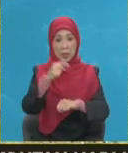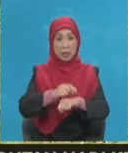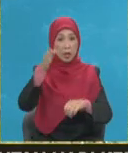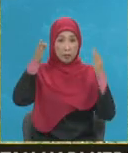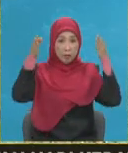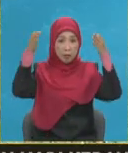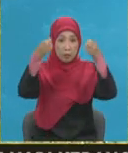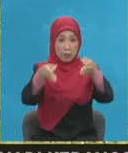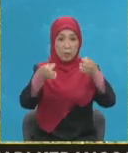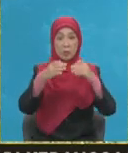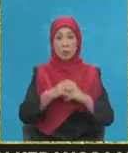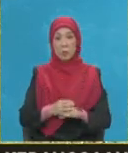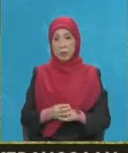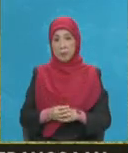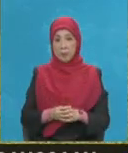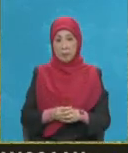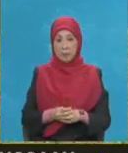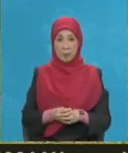hadapan.